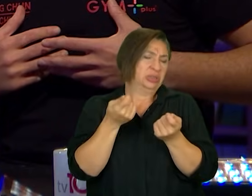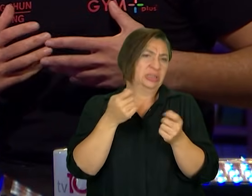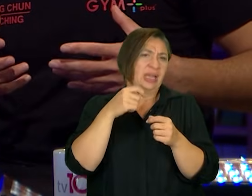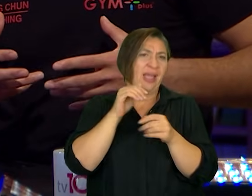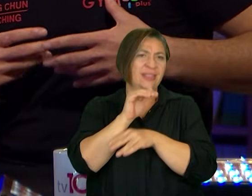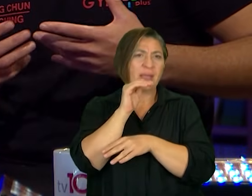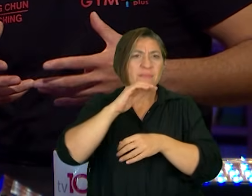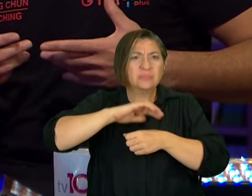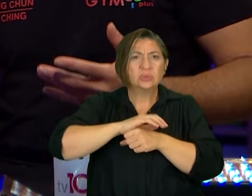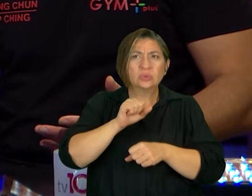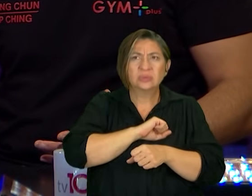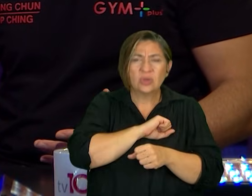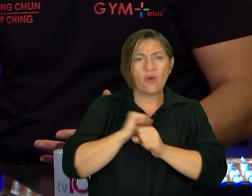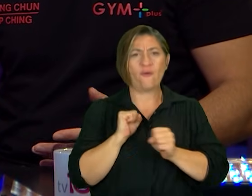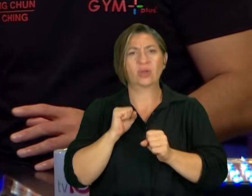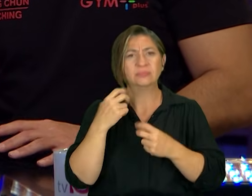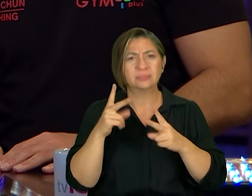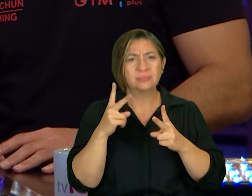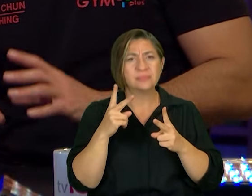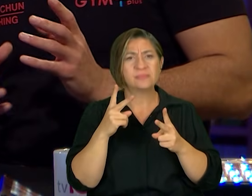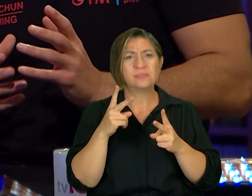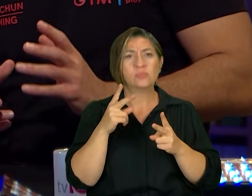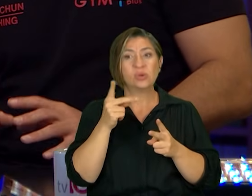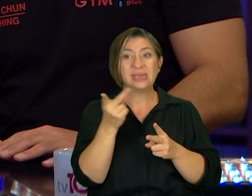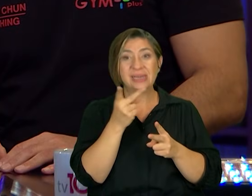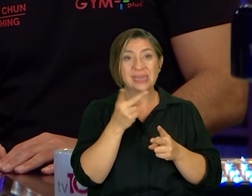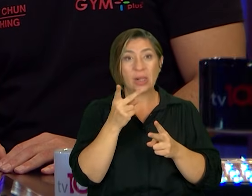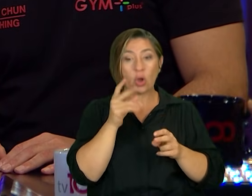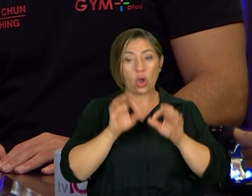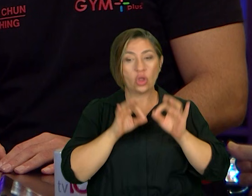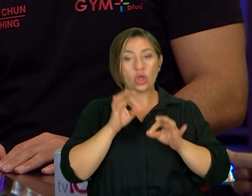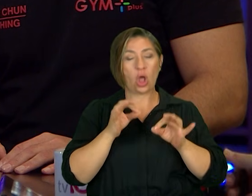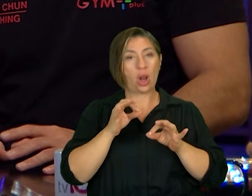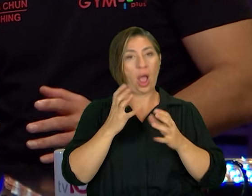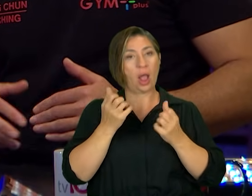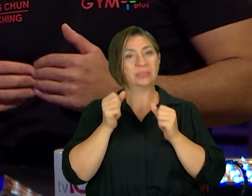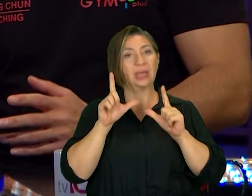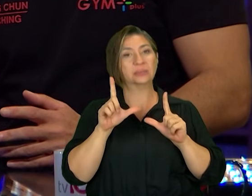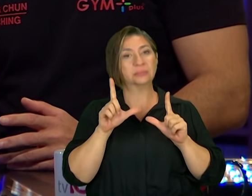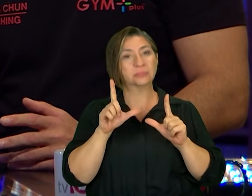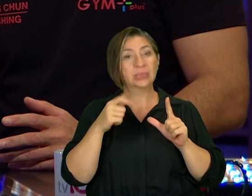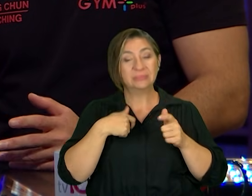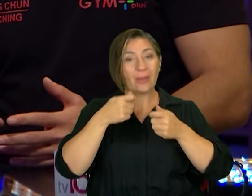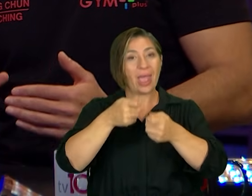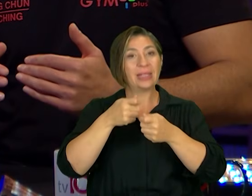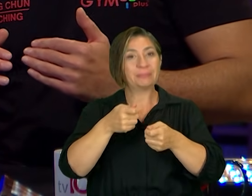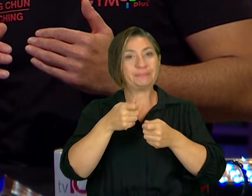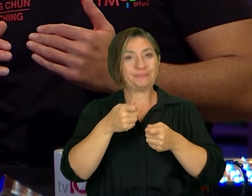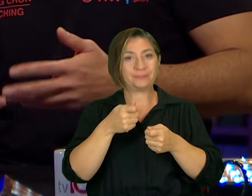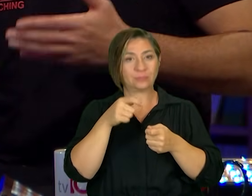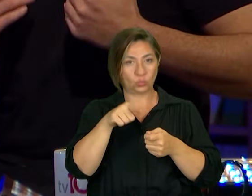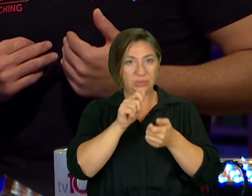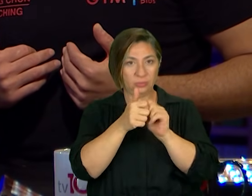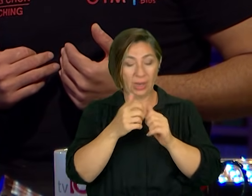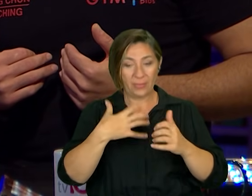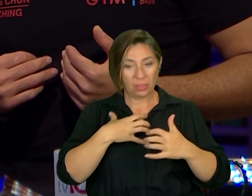baskı altında insanlar korkup öfkelenebiliyorlar. Bu iki duygunun kontrol altına alınması gerekiyor. Bizim verdiğimiz eğitimler